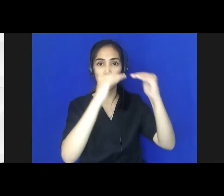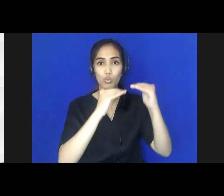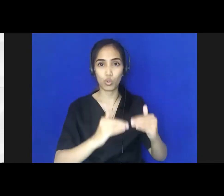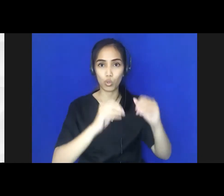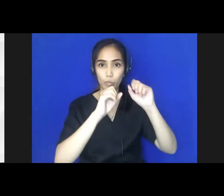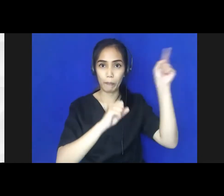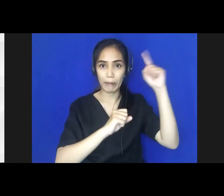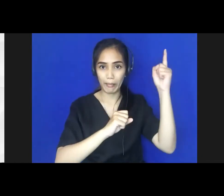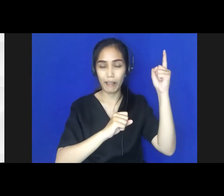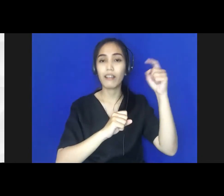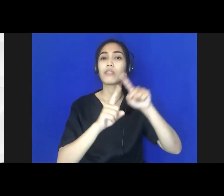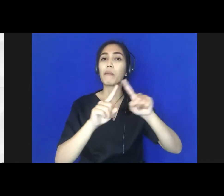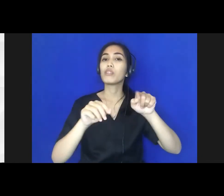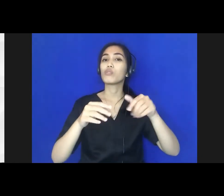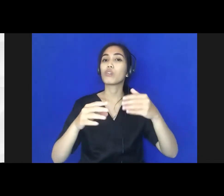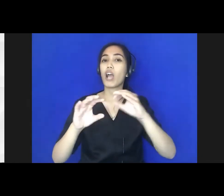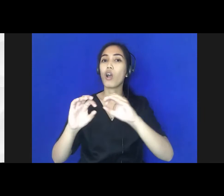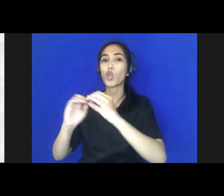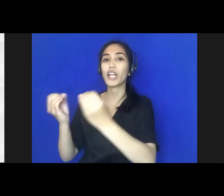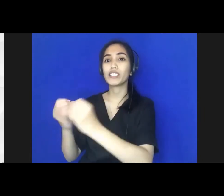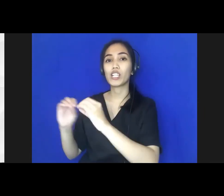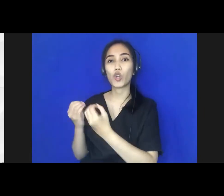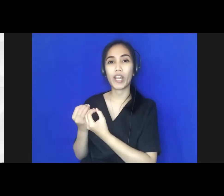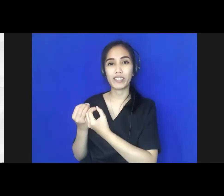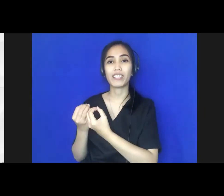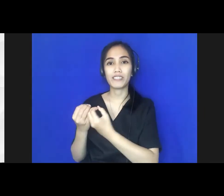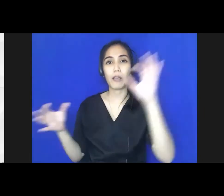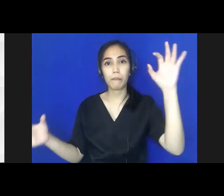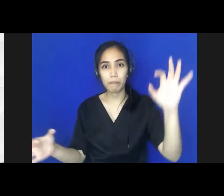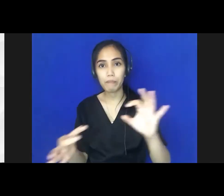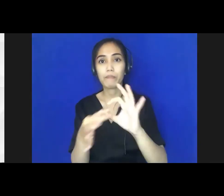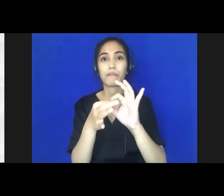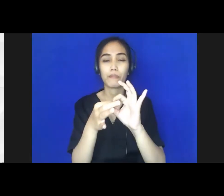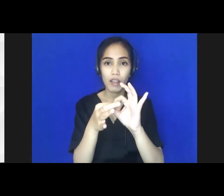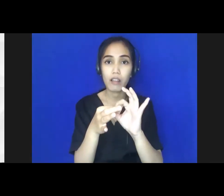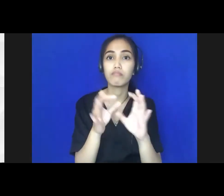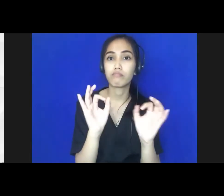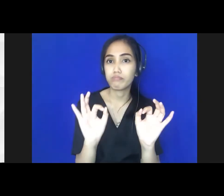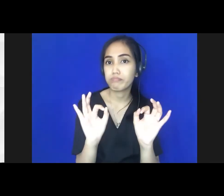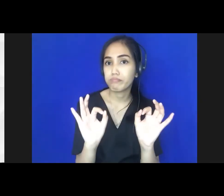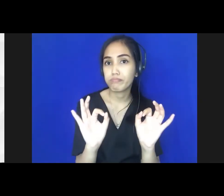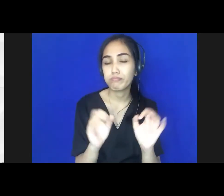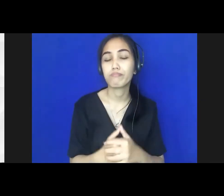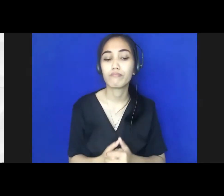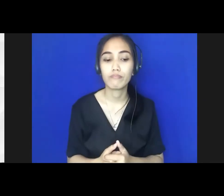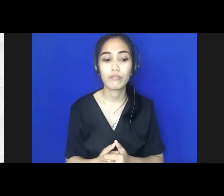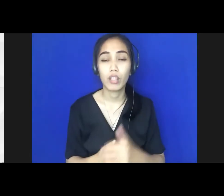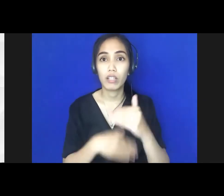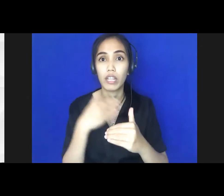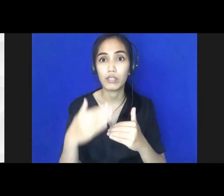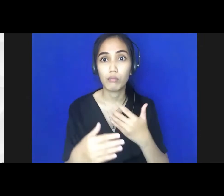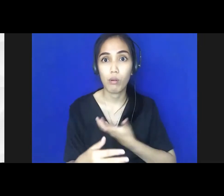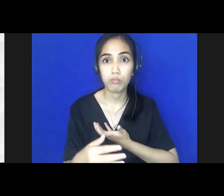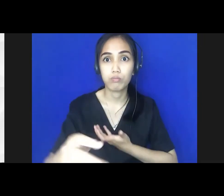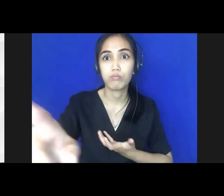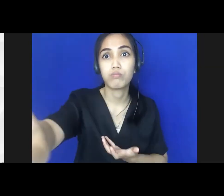akan benar-benar dirangkul ya Bu untuk melakukan upaya ini bersama-sama. Ya, betul. Ya, baik. Selanjutnya saya